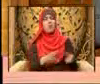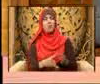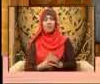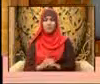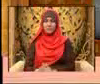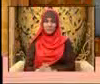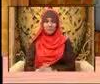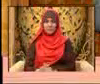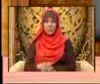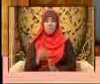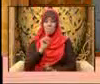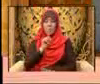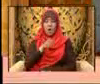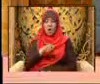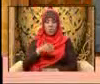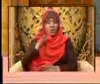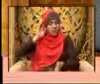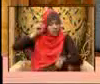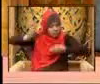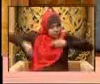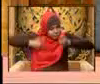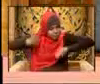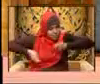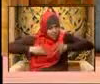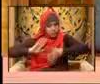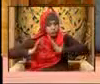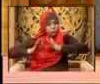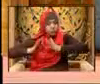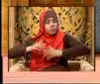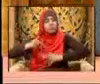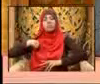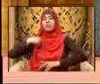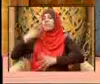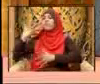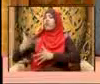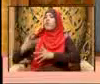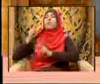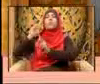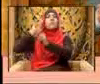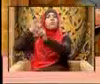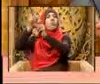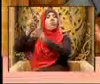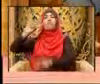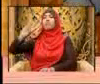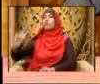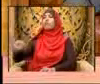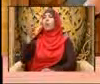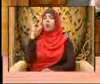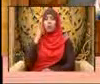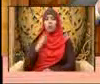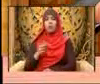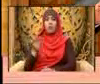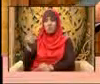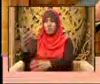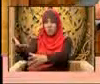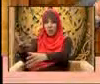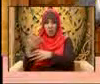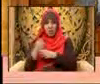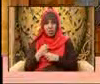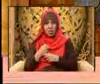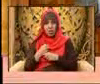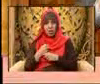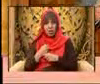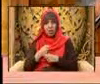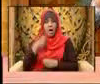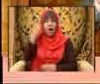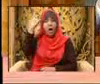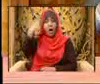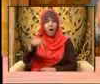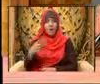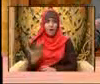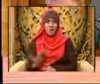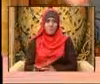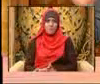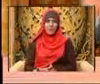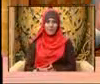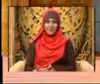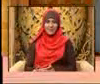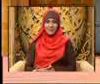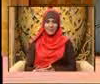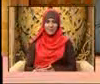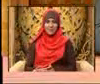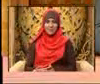الحرام، ولكنه استعجل وأراد العجلة في هذا المال فأخذه والعياذ بالله من طريق